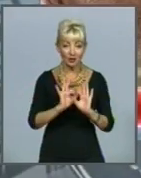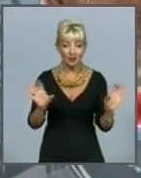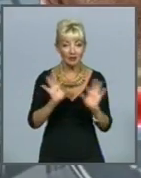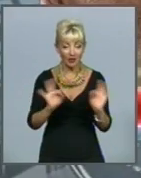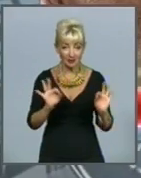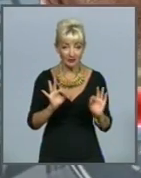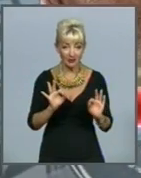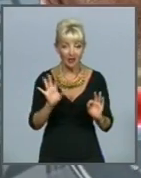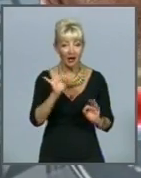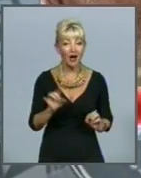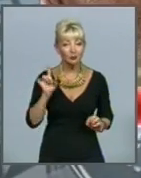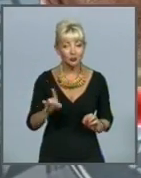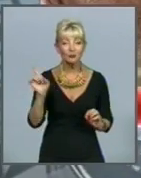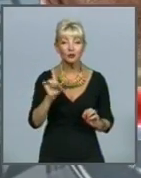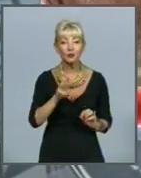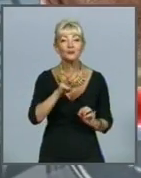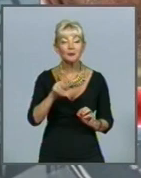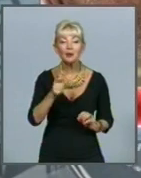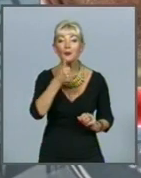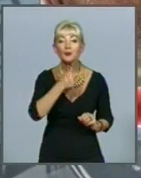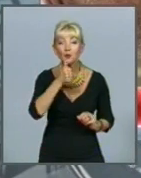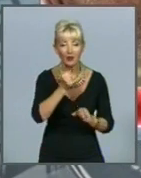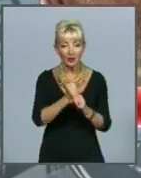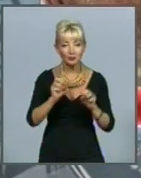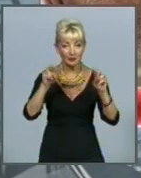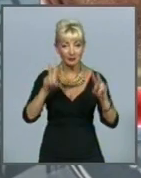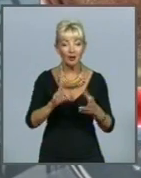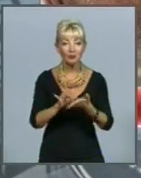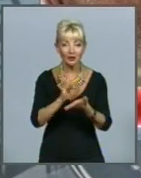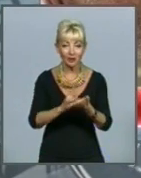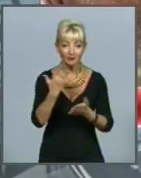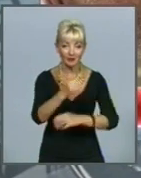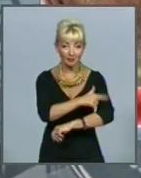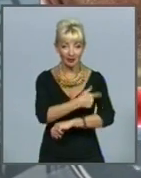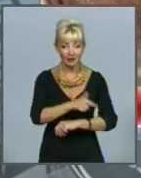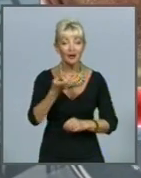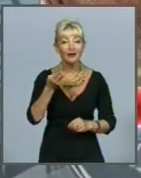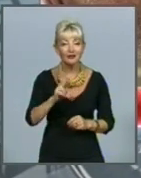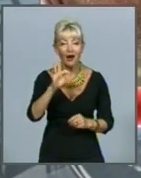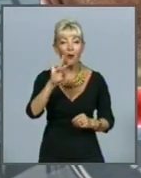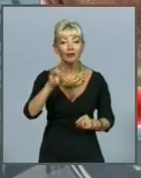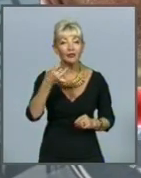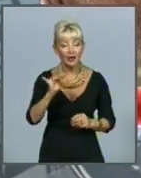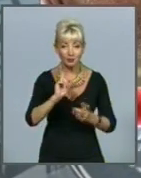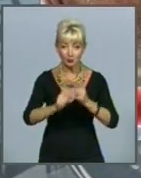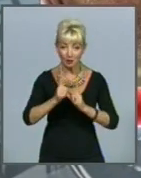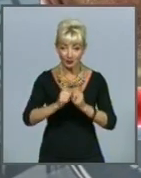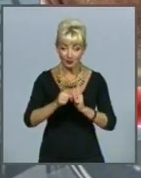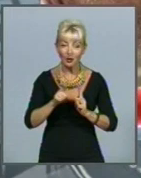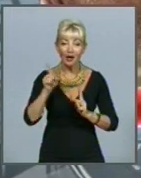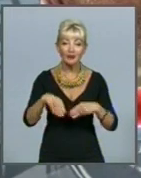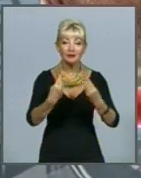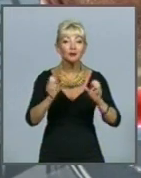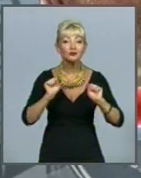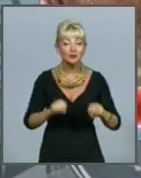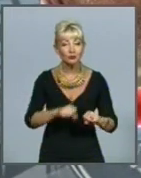том, что мы тестировали работу специальных планшетов в 5 поликлиниках для онлайн-сурдоперевода. Они дают возможность людям с полной